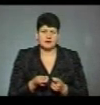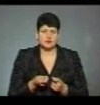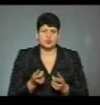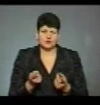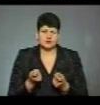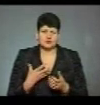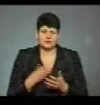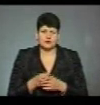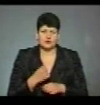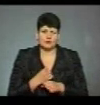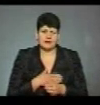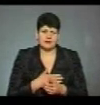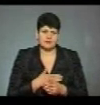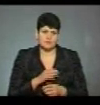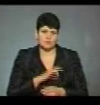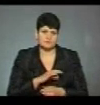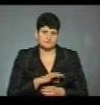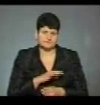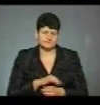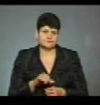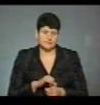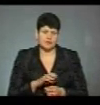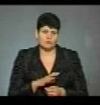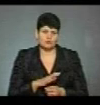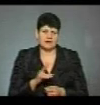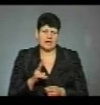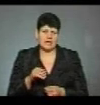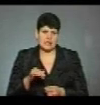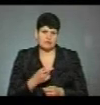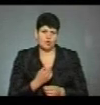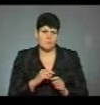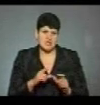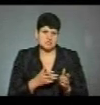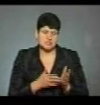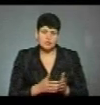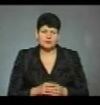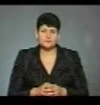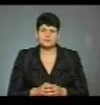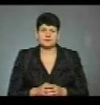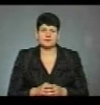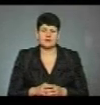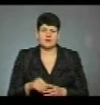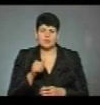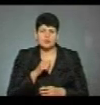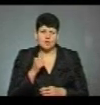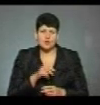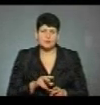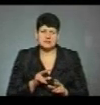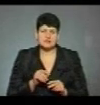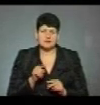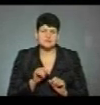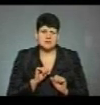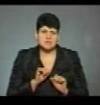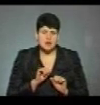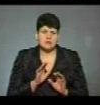роботи активних споживачів, які були його клієнтами його ж магазину. Залучив на правах анонімності, обіцяючи їм